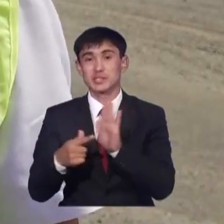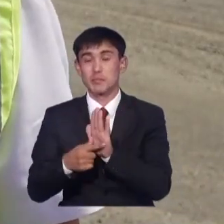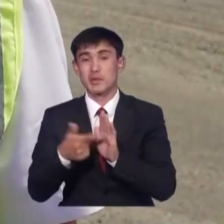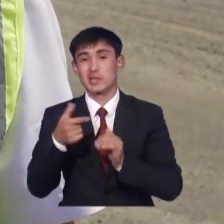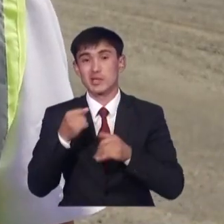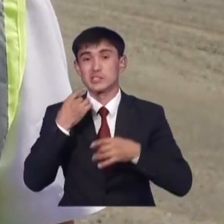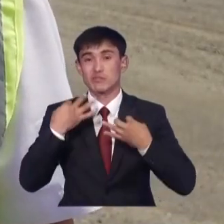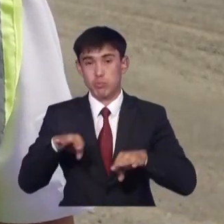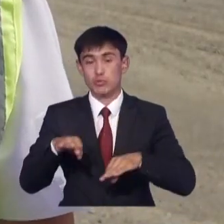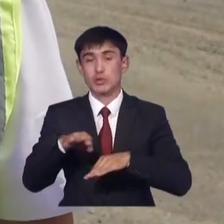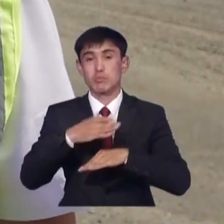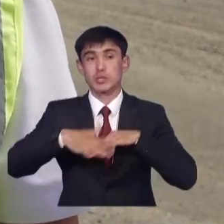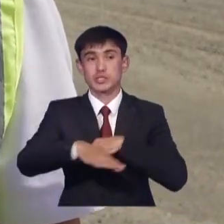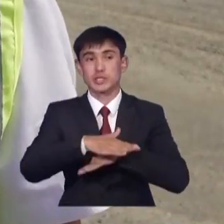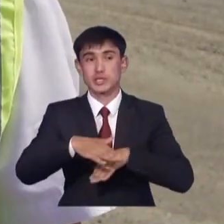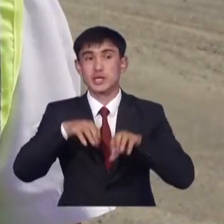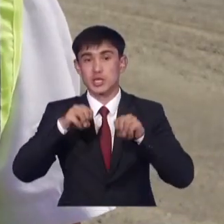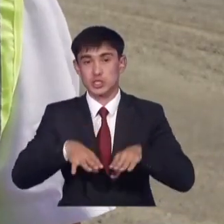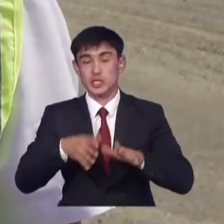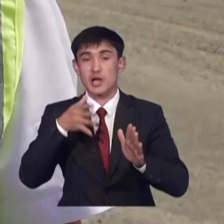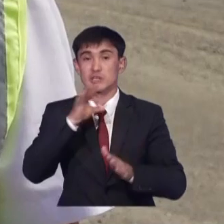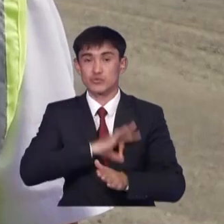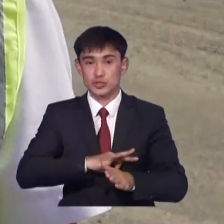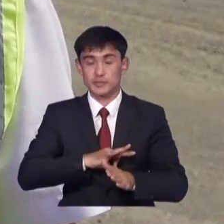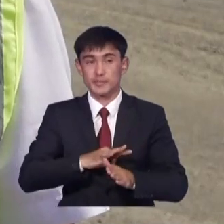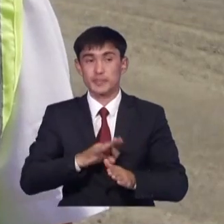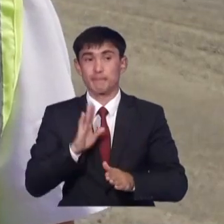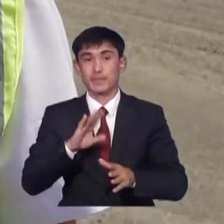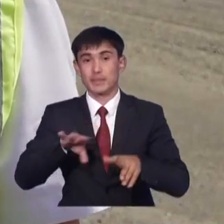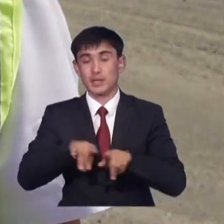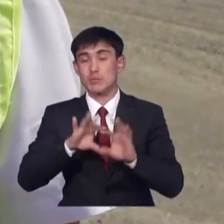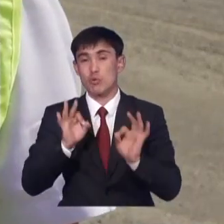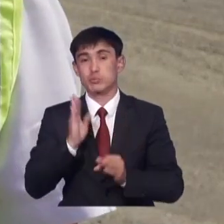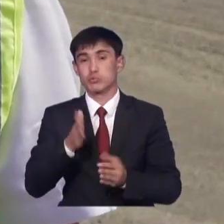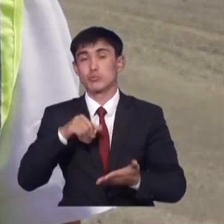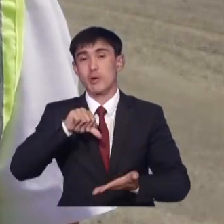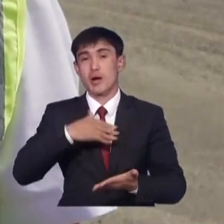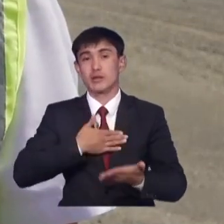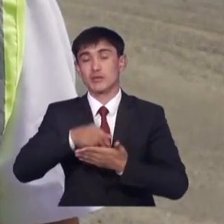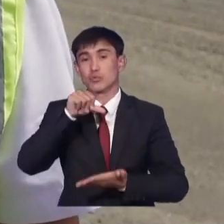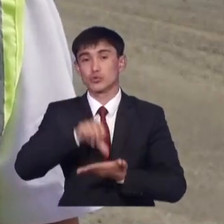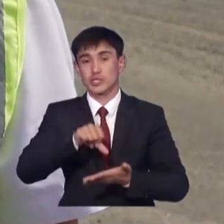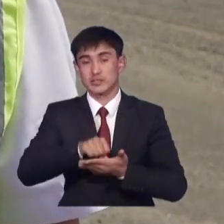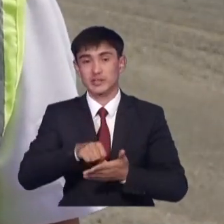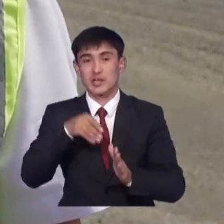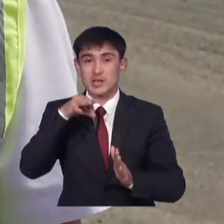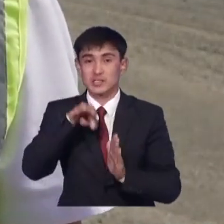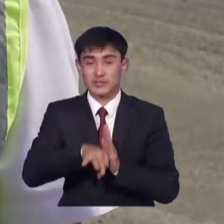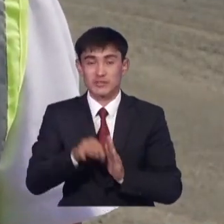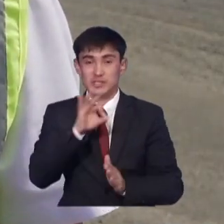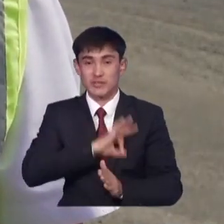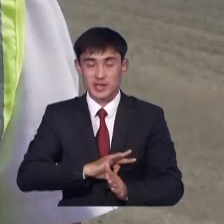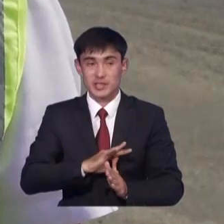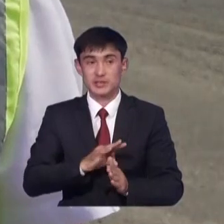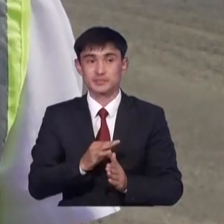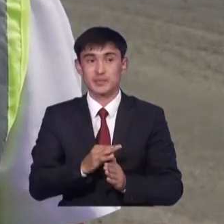свободных площадей, которые принято решение освоить, и таким образом мы будем активно участвовать в освоении. Я надеюсь,